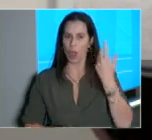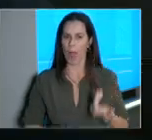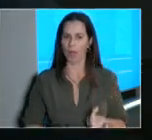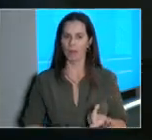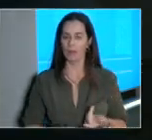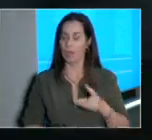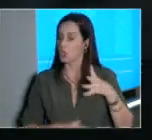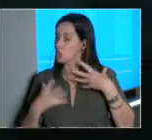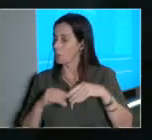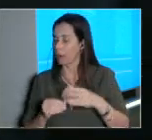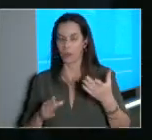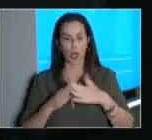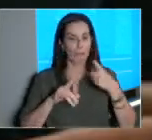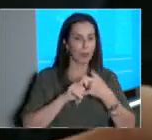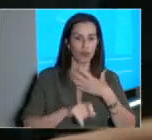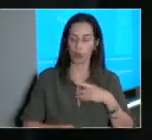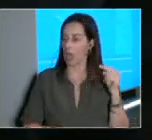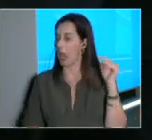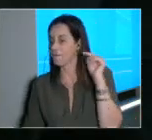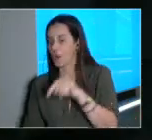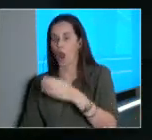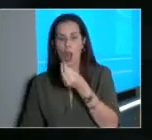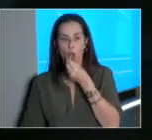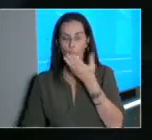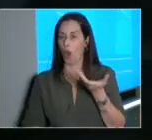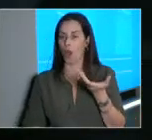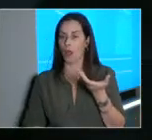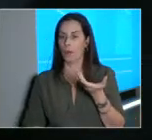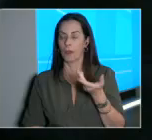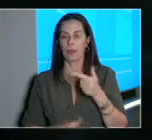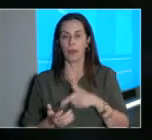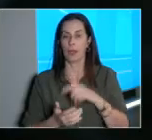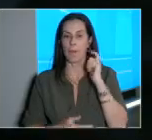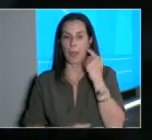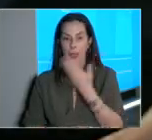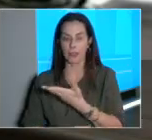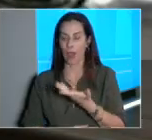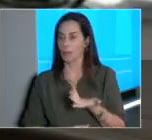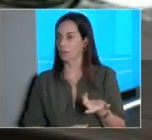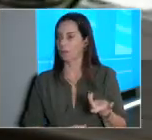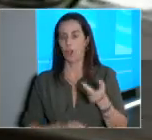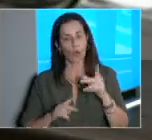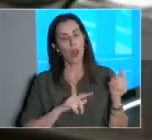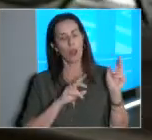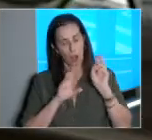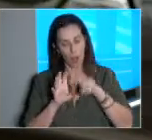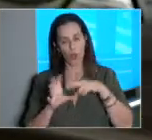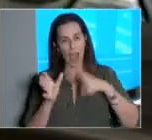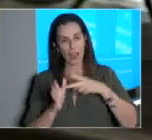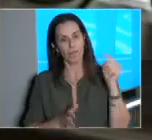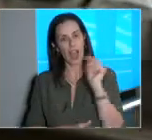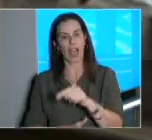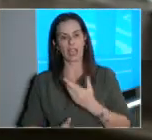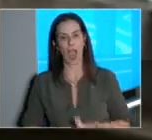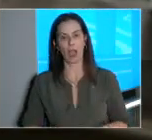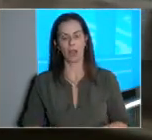בשבת, שמשפחה מנהריה שרוצה לבוא לאכול במתחם המקולות ברמת גן בבורסה, תוכל לעלות על הרכבת